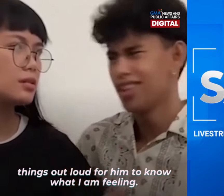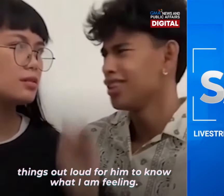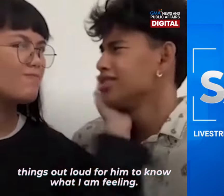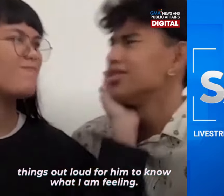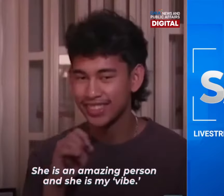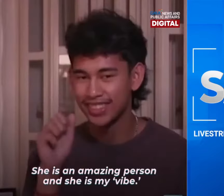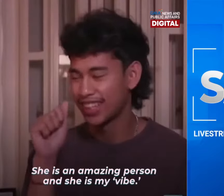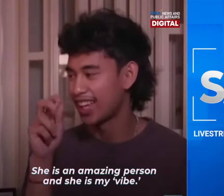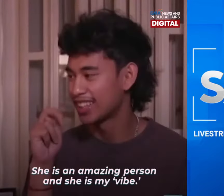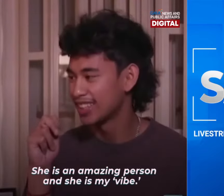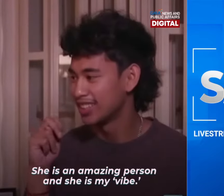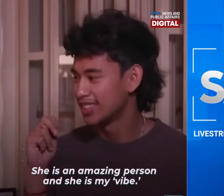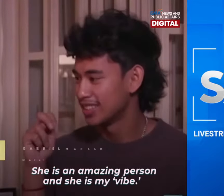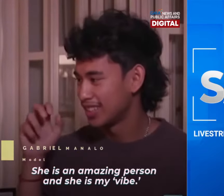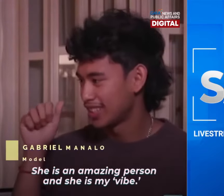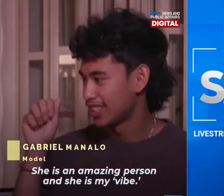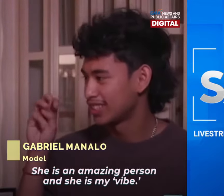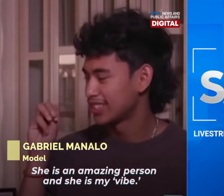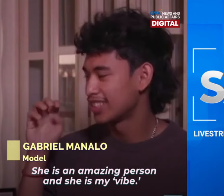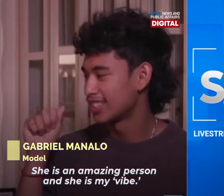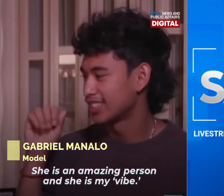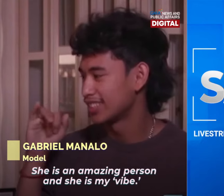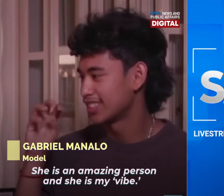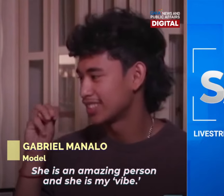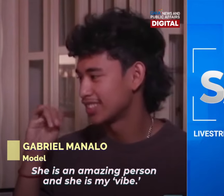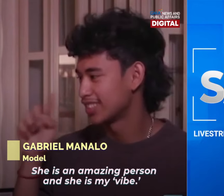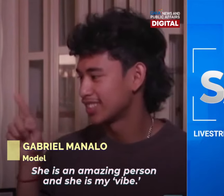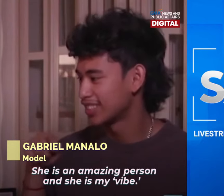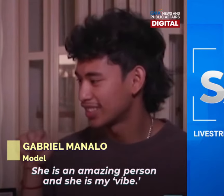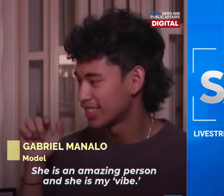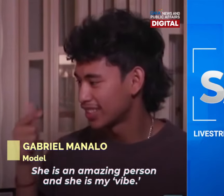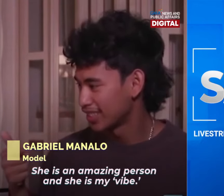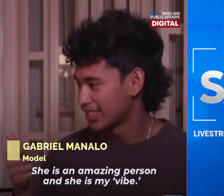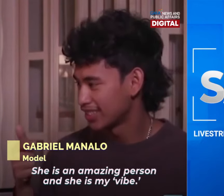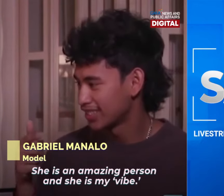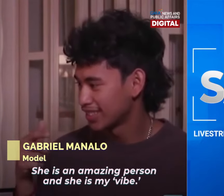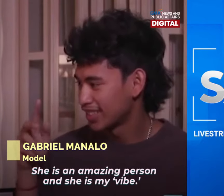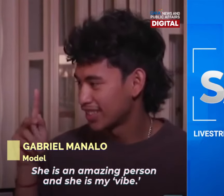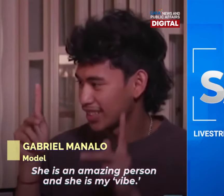am feeling. She is an